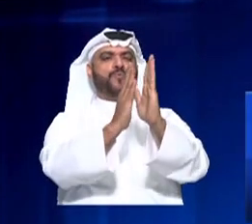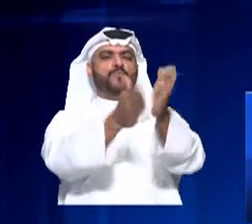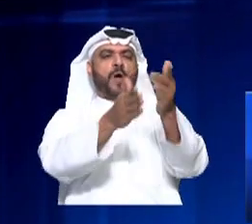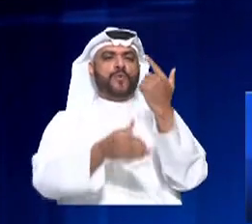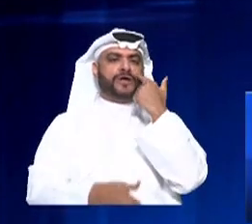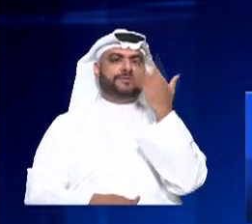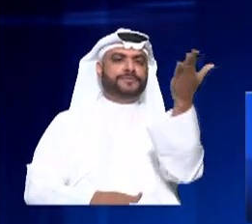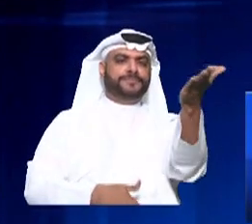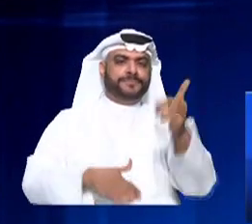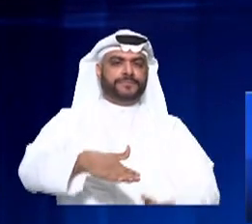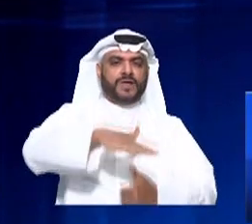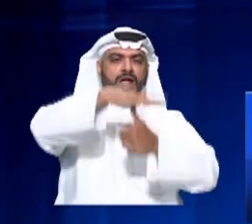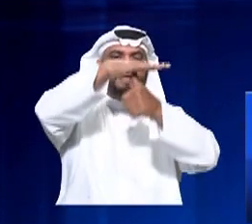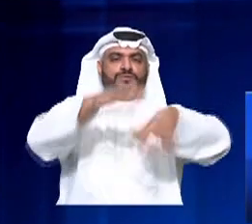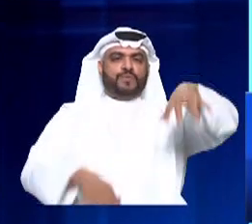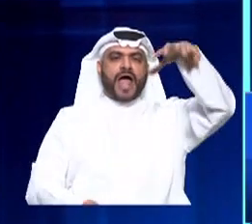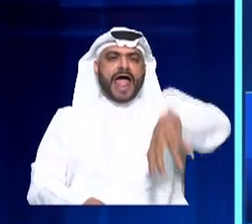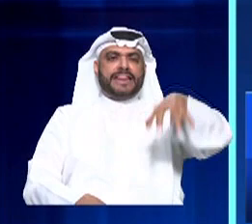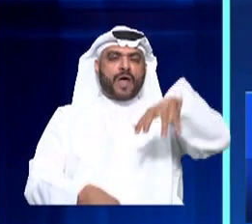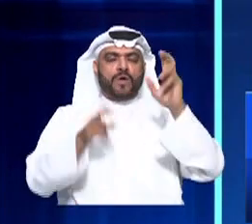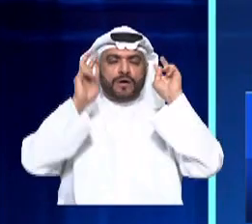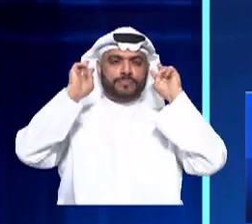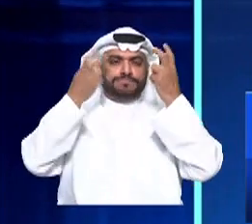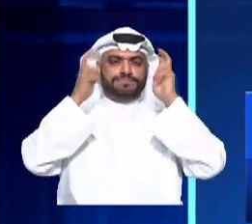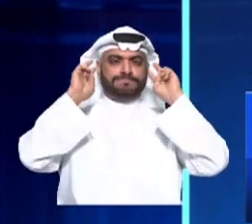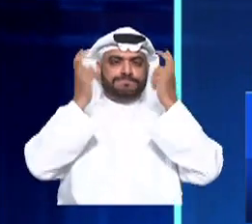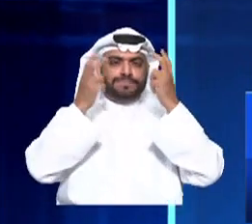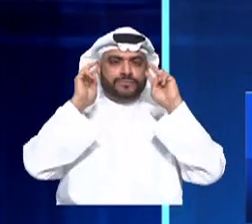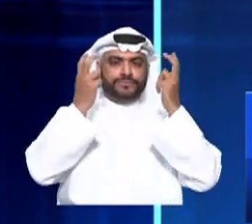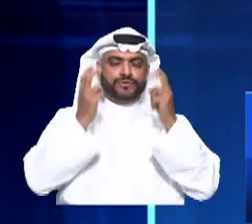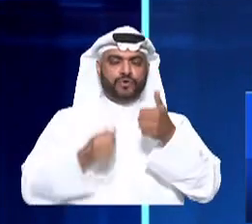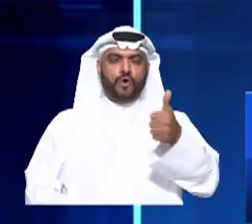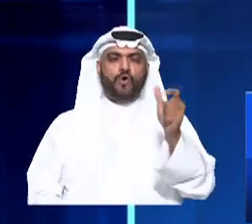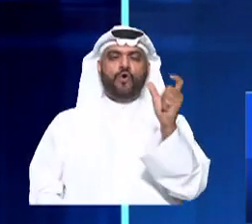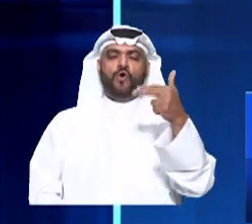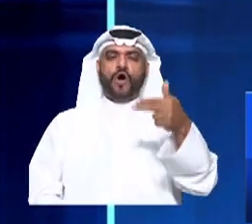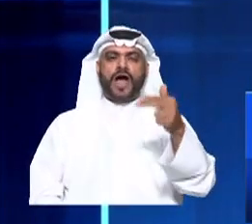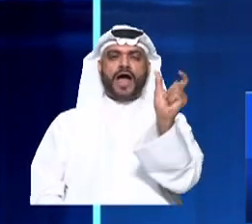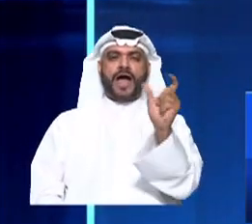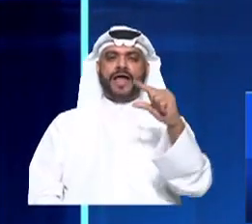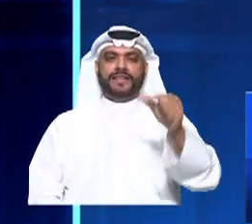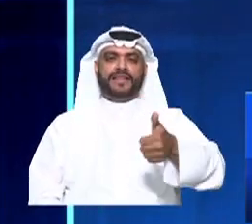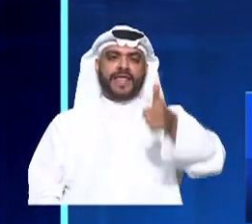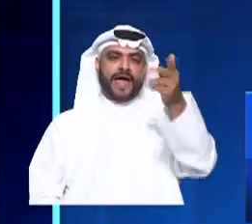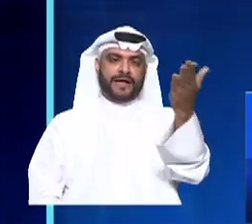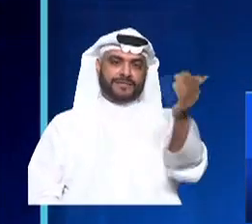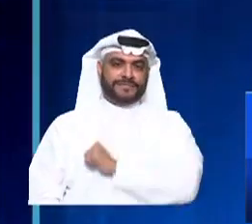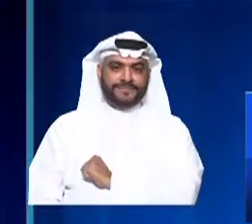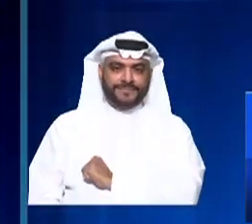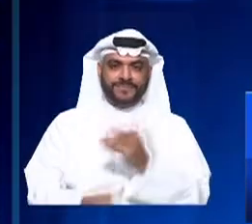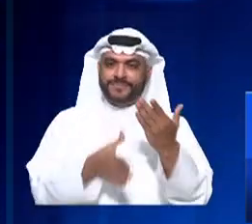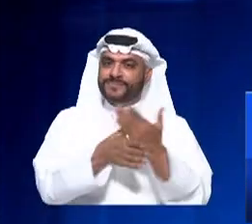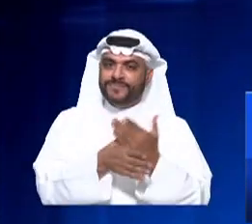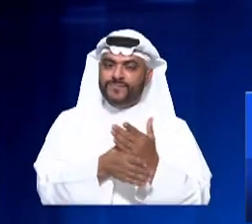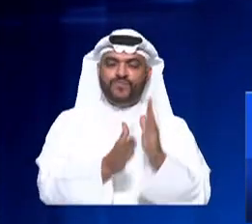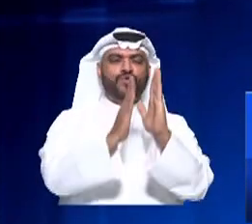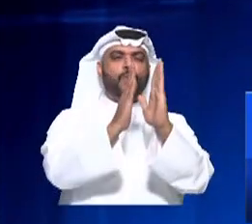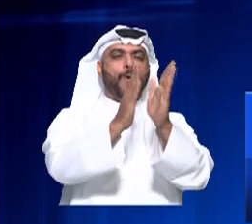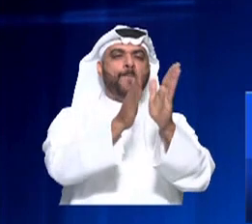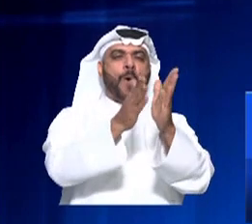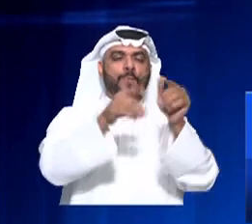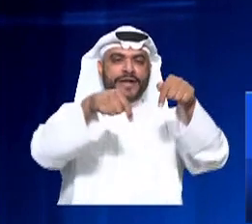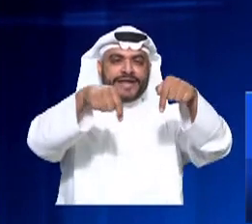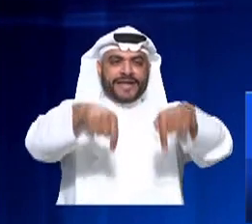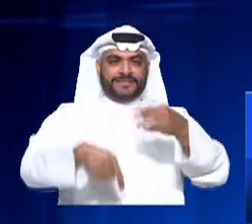إلى فخامة الرئيس يوري كاغوتا موسيفيني رئيس جمهورية أوغندا الصديقة. عبر فيها سموه